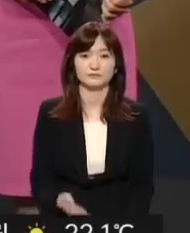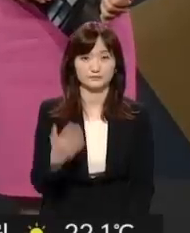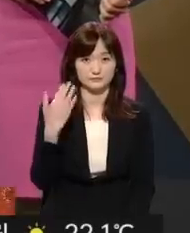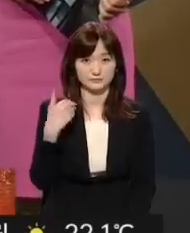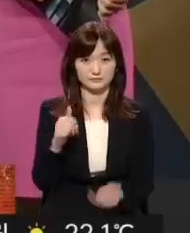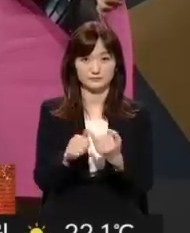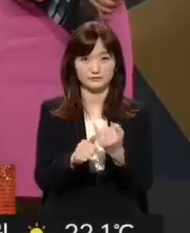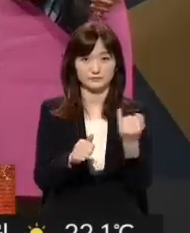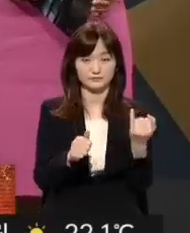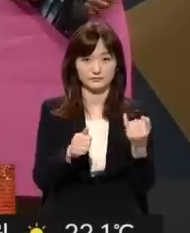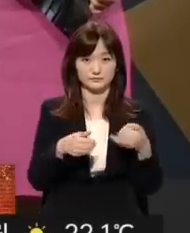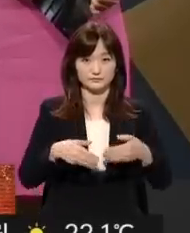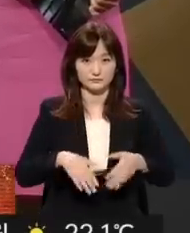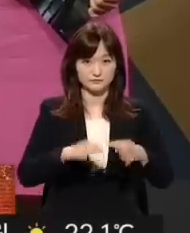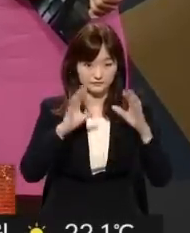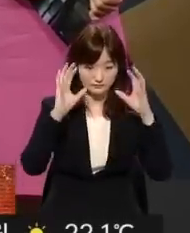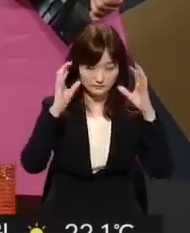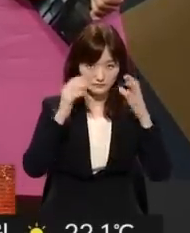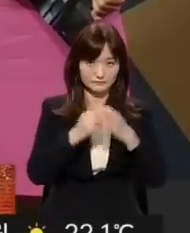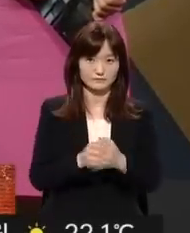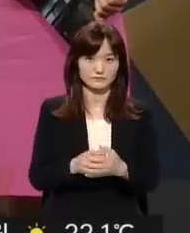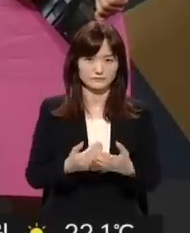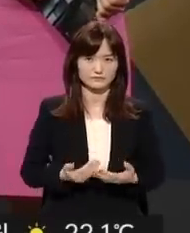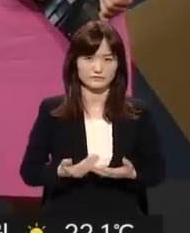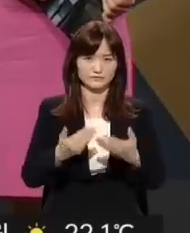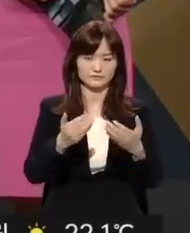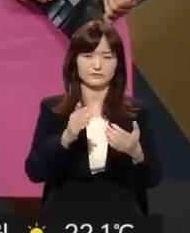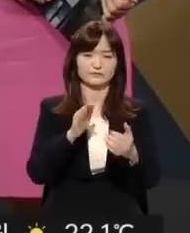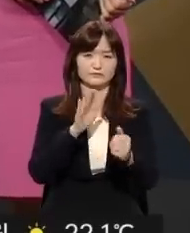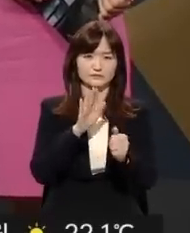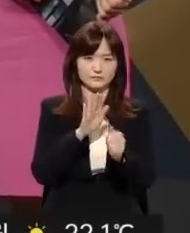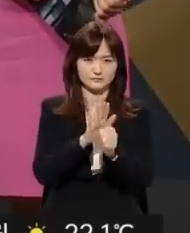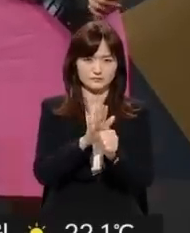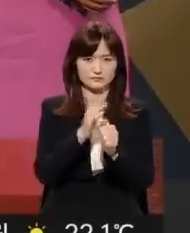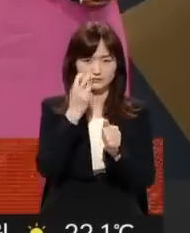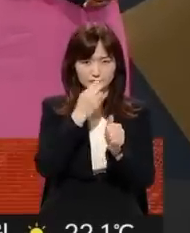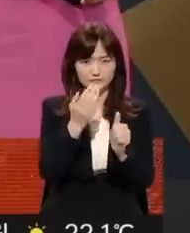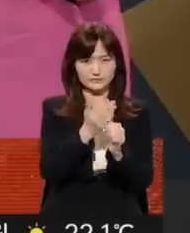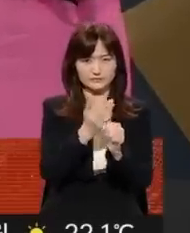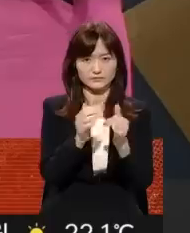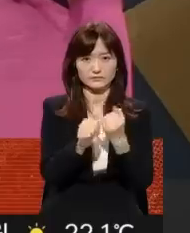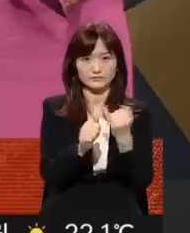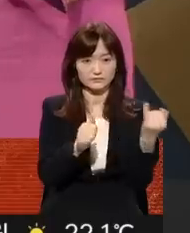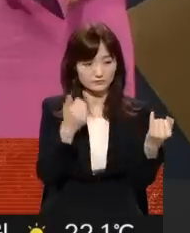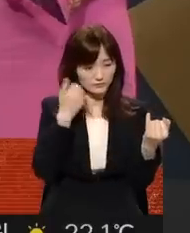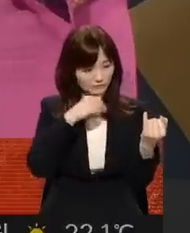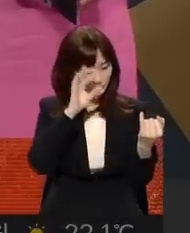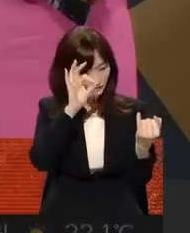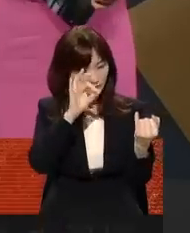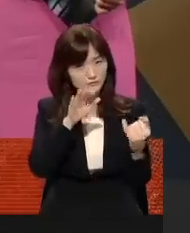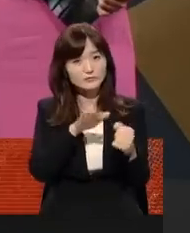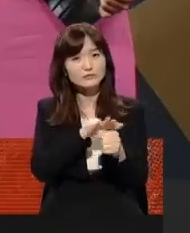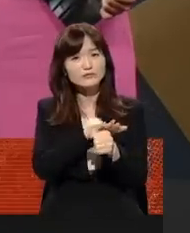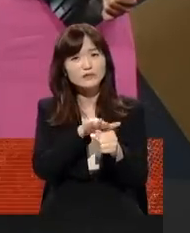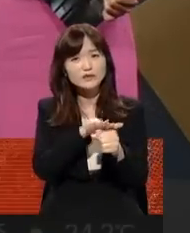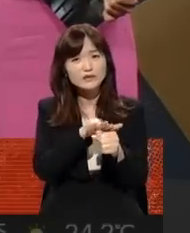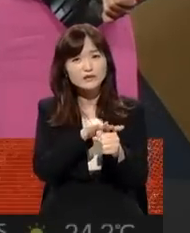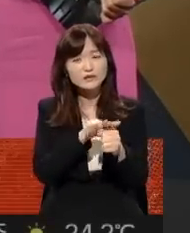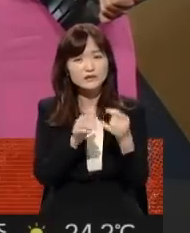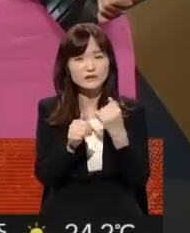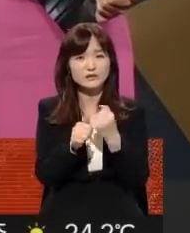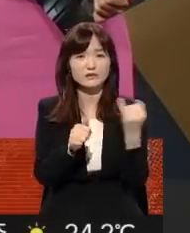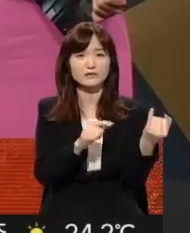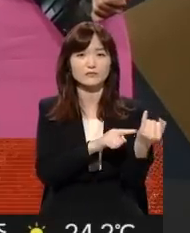전처가 낳은 아이들까지 헌신적으로 뒷바라지하며 키운 아내. 누가 봐도 사랑하고 아껴줘도 모자랄